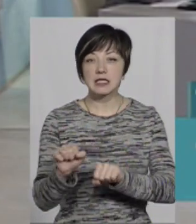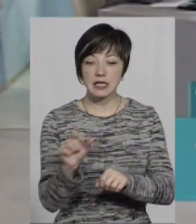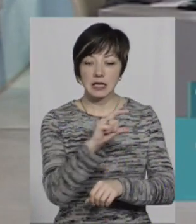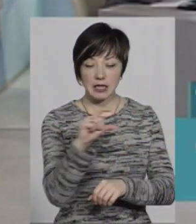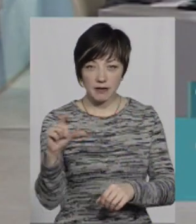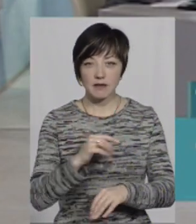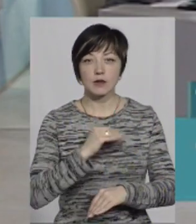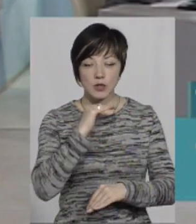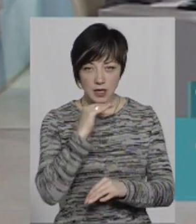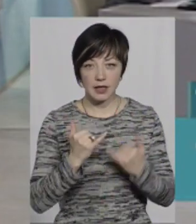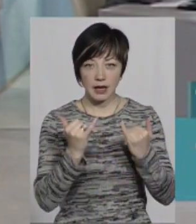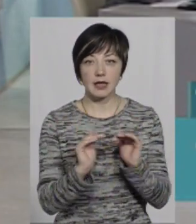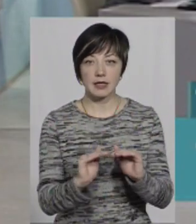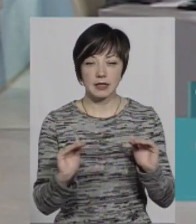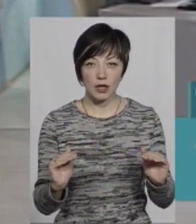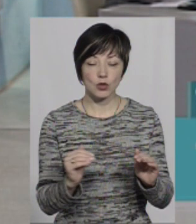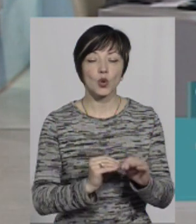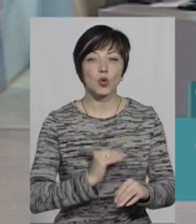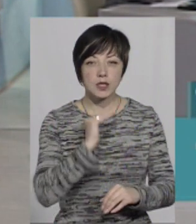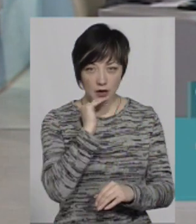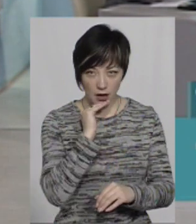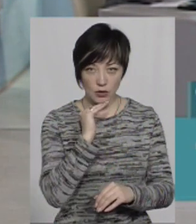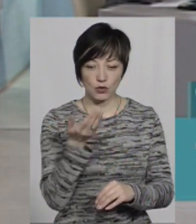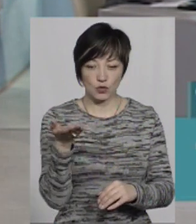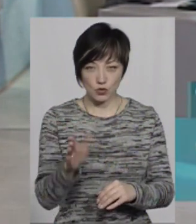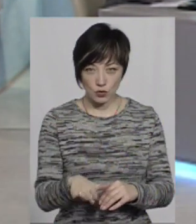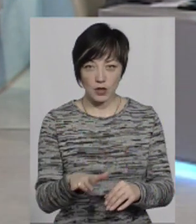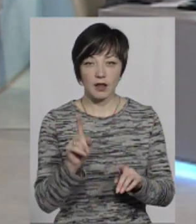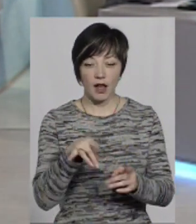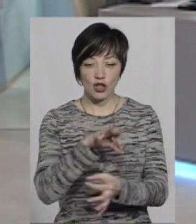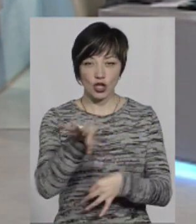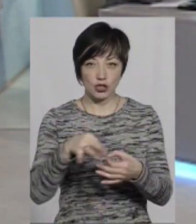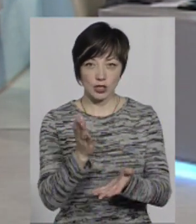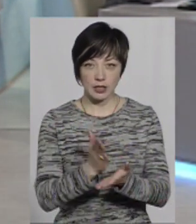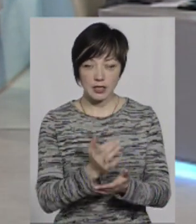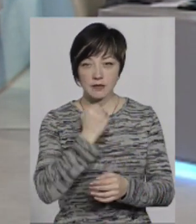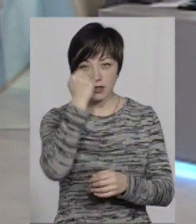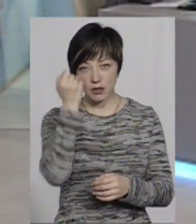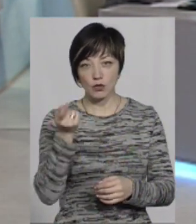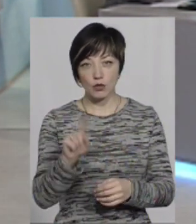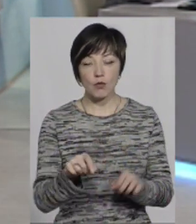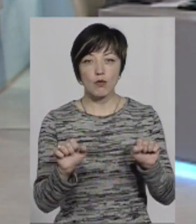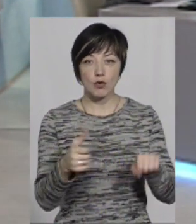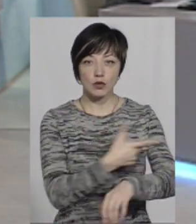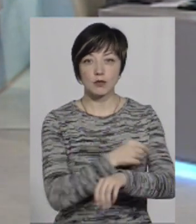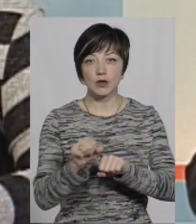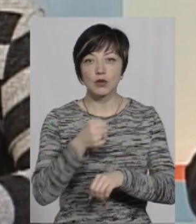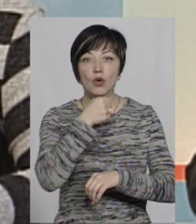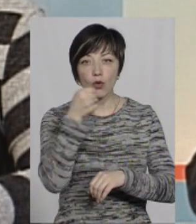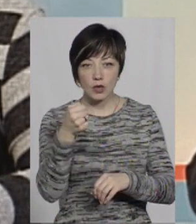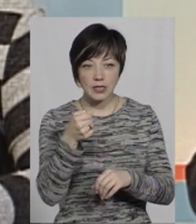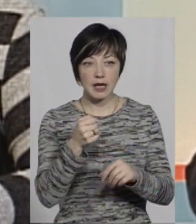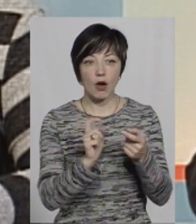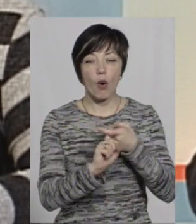вистачає, дійсно, достатньо. Для дітей нас достатньо вакцини. Навіть є надлишок, завдяки якому ми можемо щепити